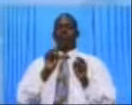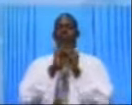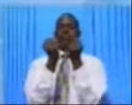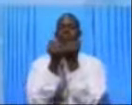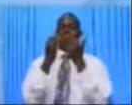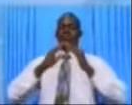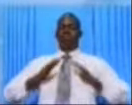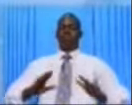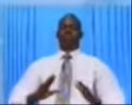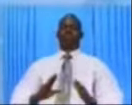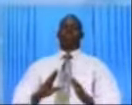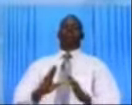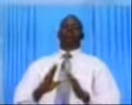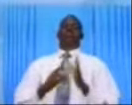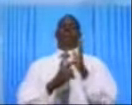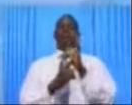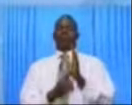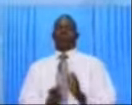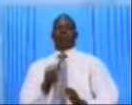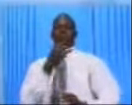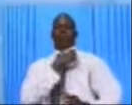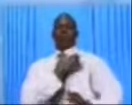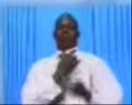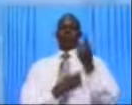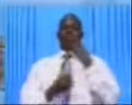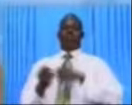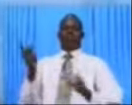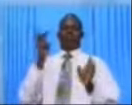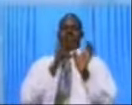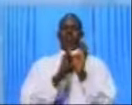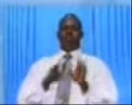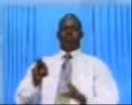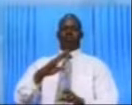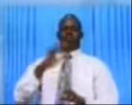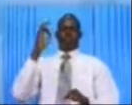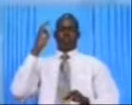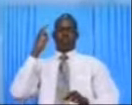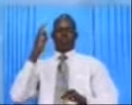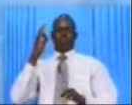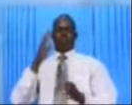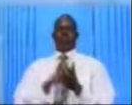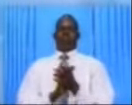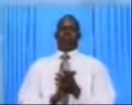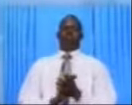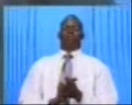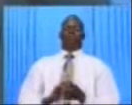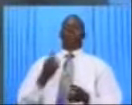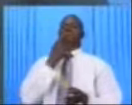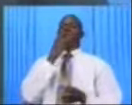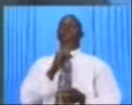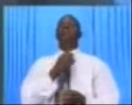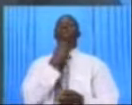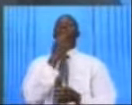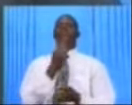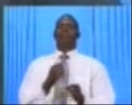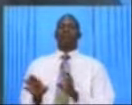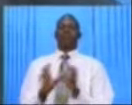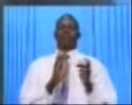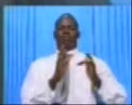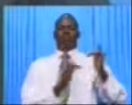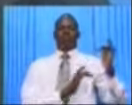manifesté un certain intérêt à venir participer à votre formation et à se faire diagnostiquer sur place? Alors, je dois dire que ça se passe